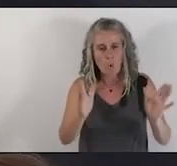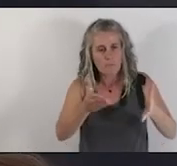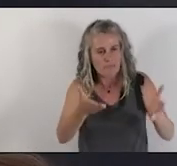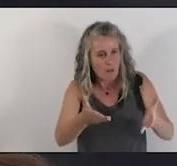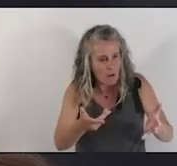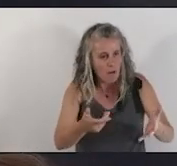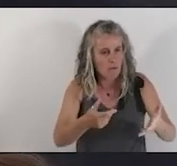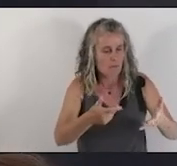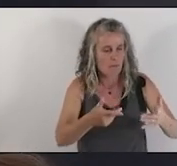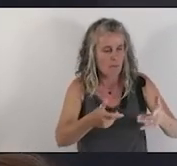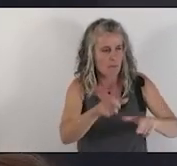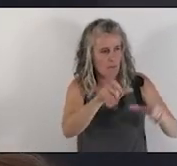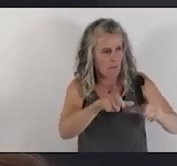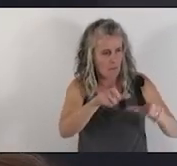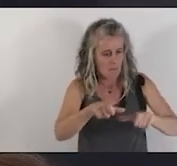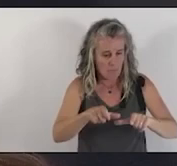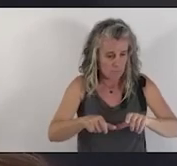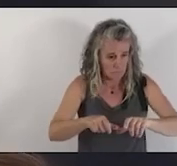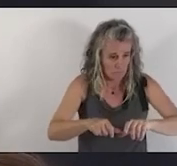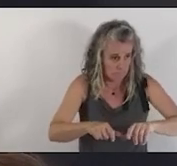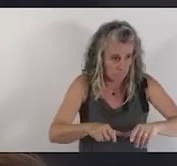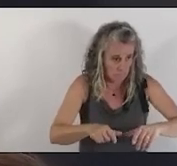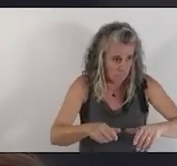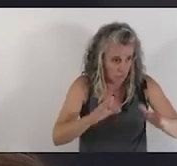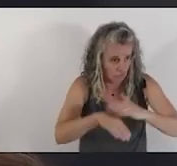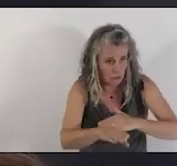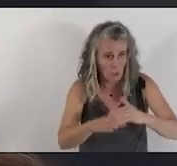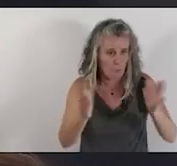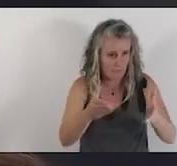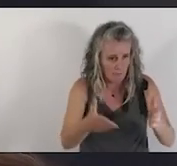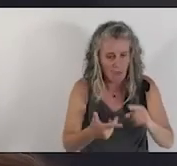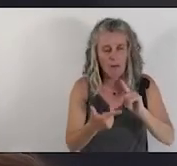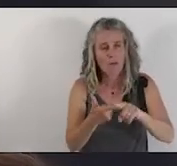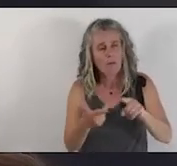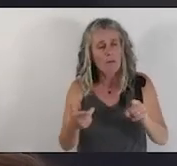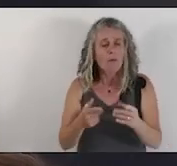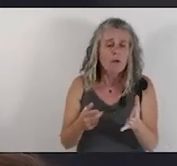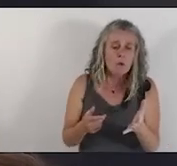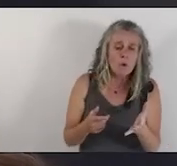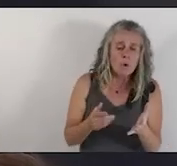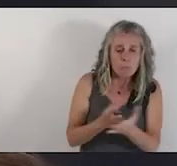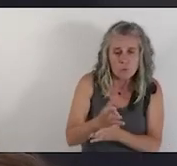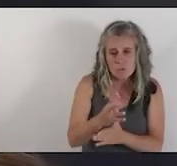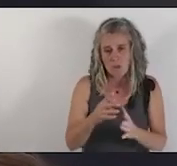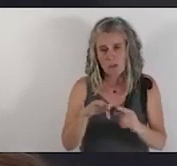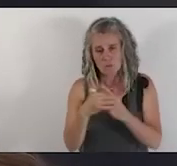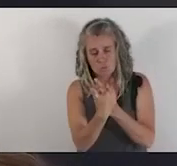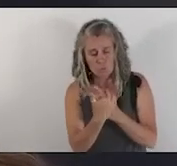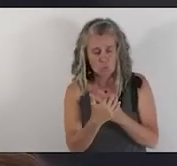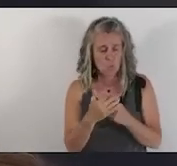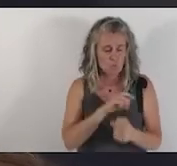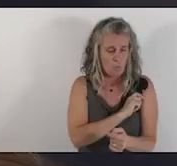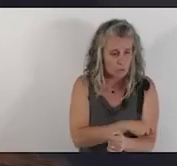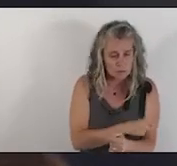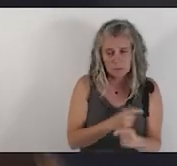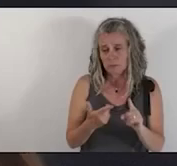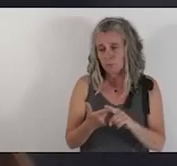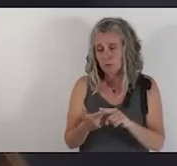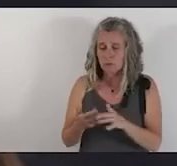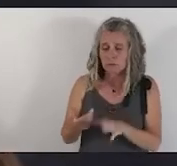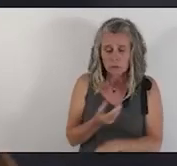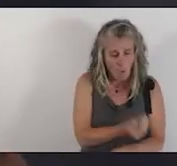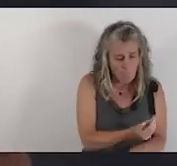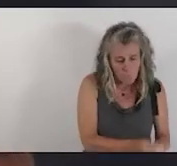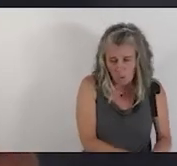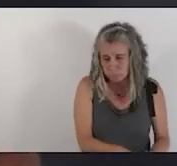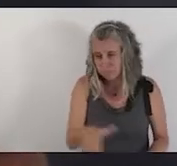les personnes primo-arrivantes, qu'il s'agit de soutien aux projets socio-sportifs, à l'intergénérationnel et ainsi de suite.